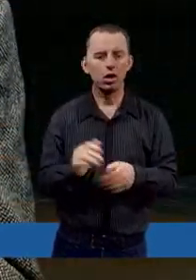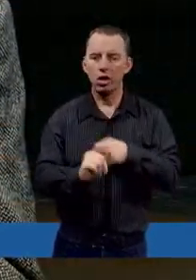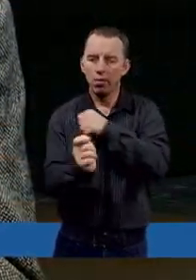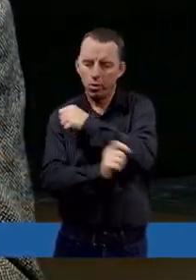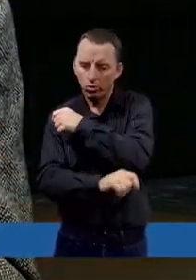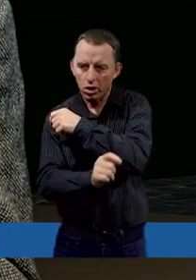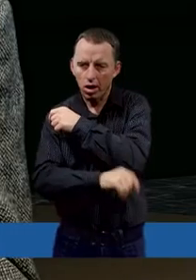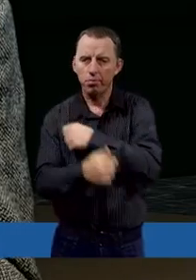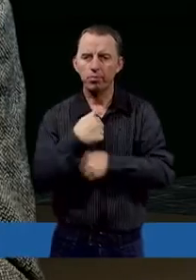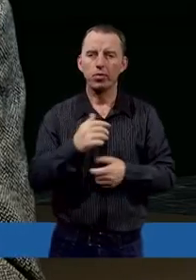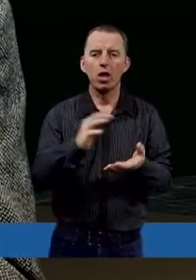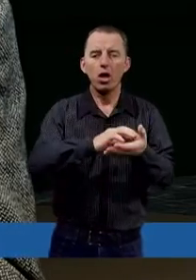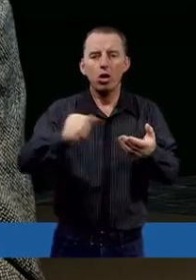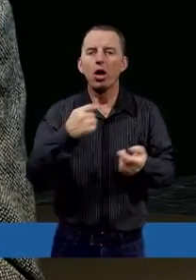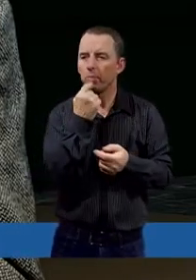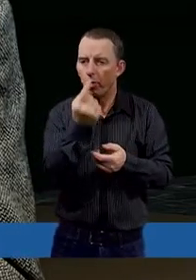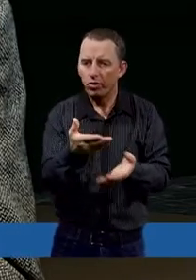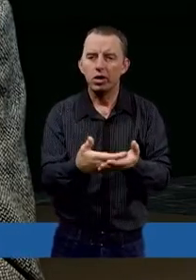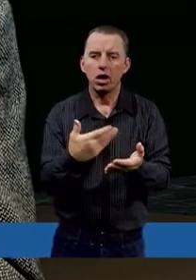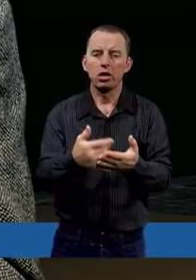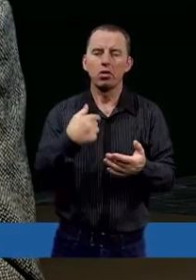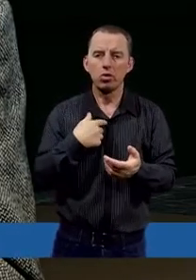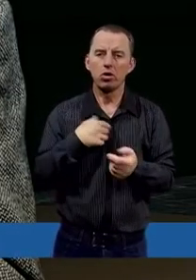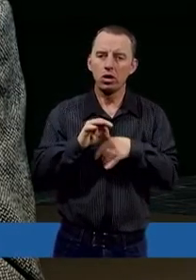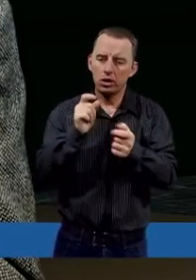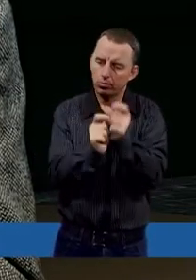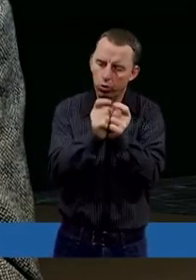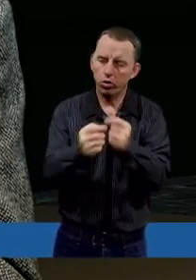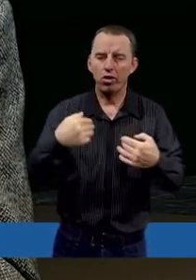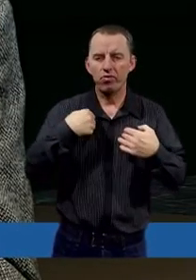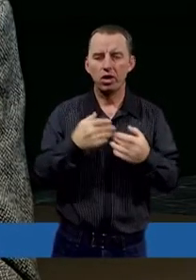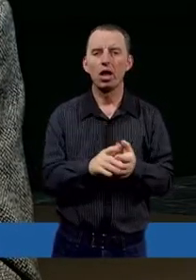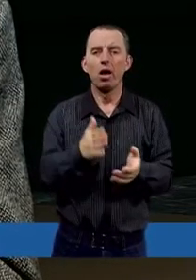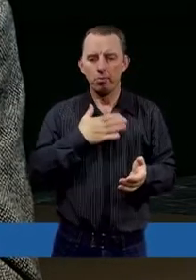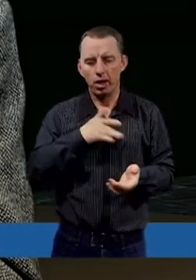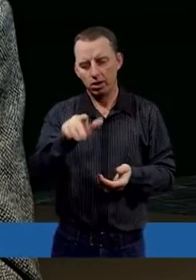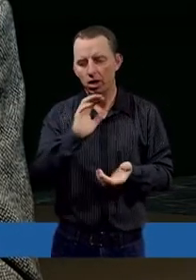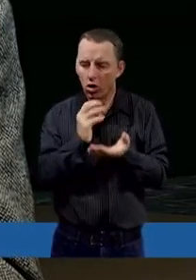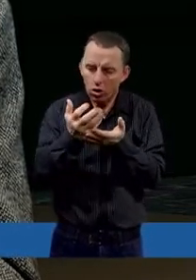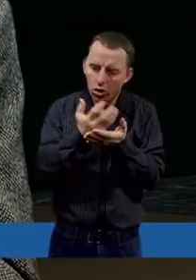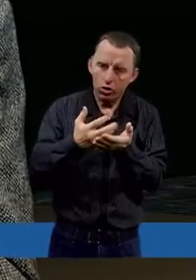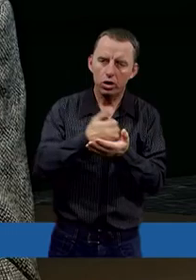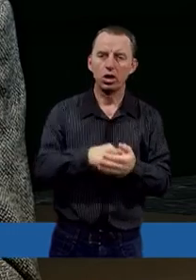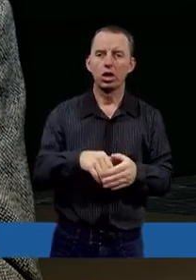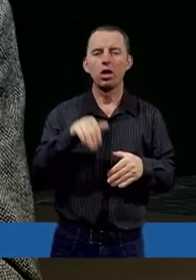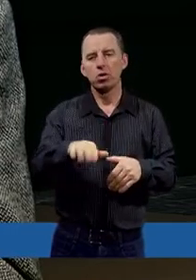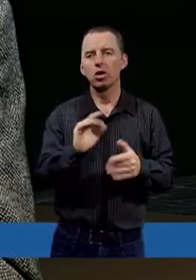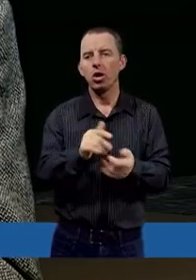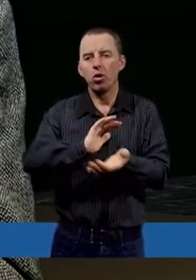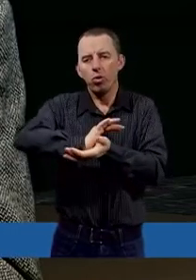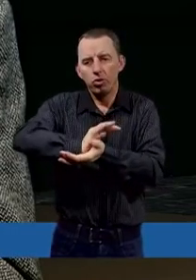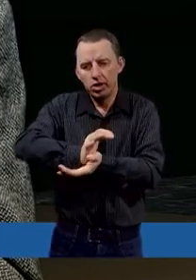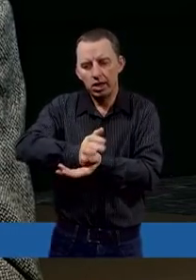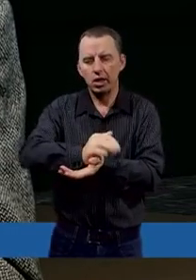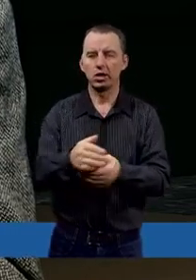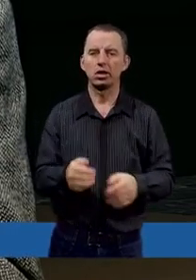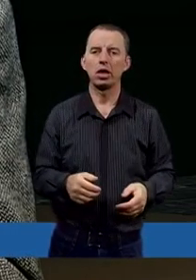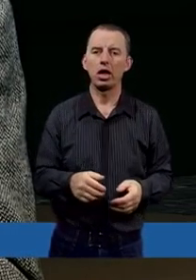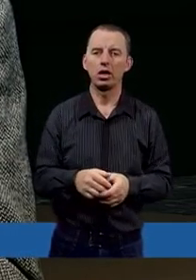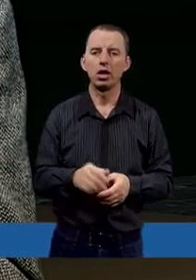mnie, objaw mi, dlaczego ze mną spór wiedziesz. Czy masz z tego korzyść? Korzyść,